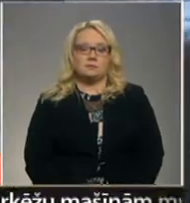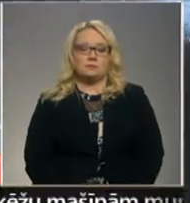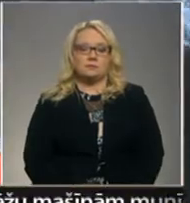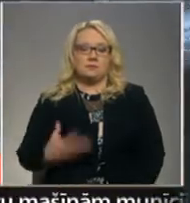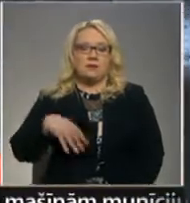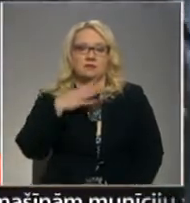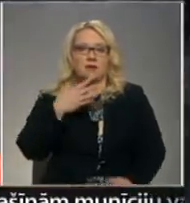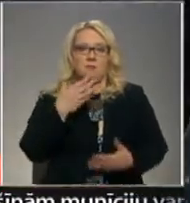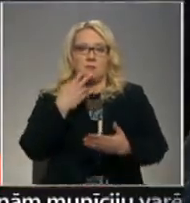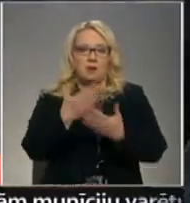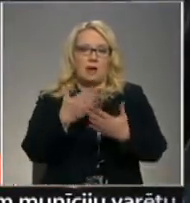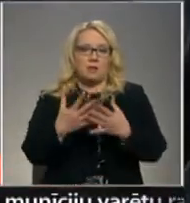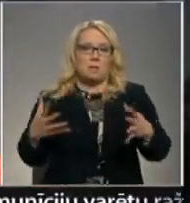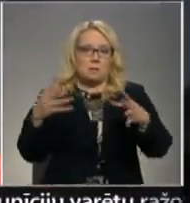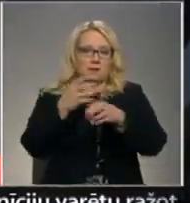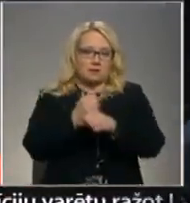paciņas.